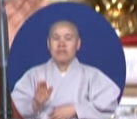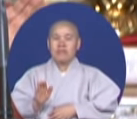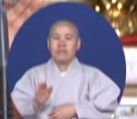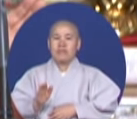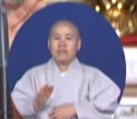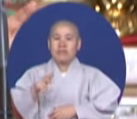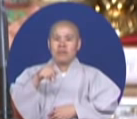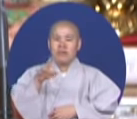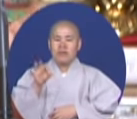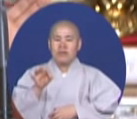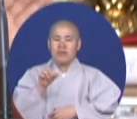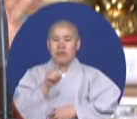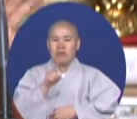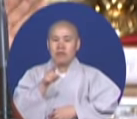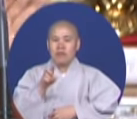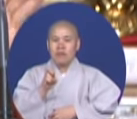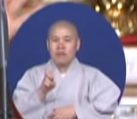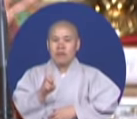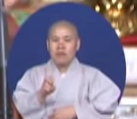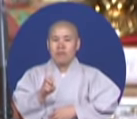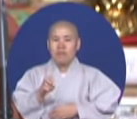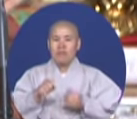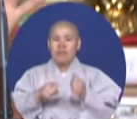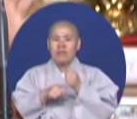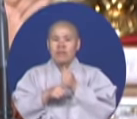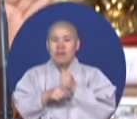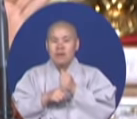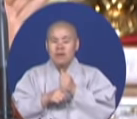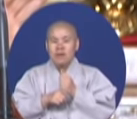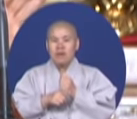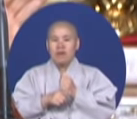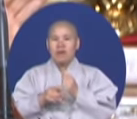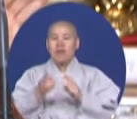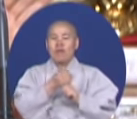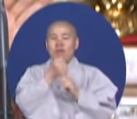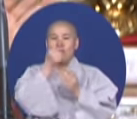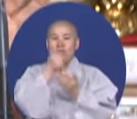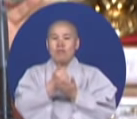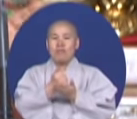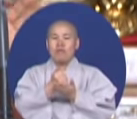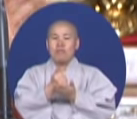장엄을 합니다. 장엄이라는 게 이제 법당이에요.